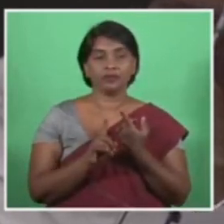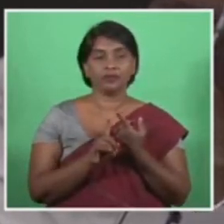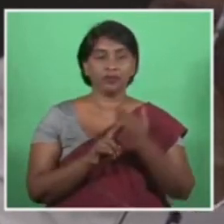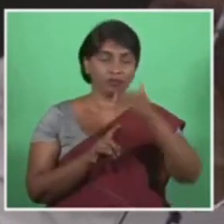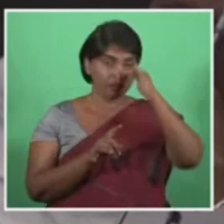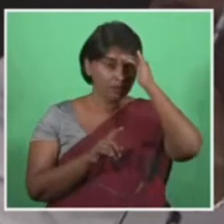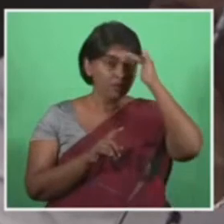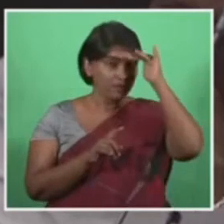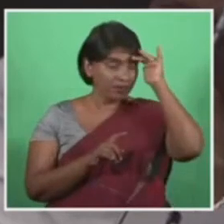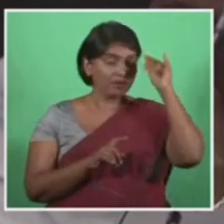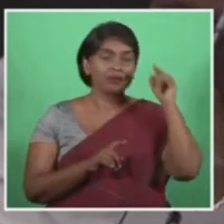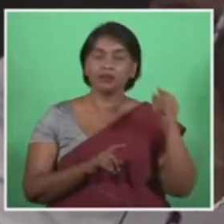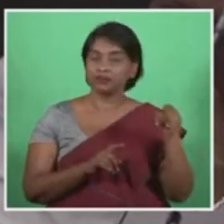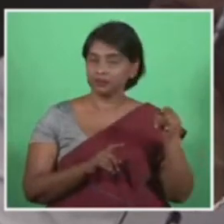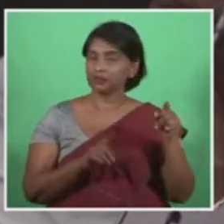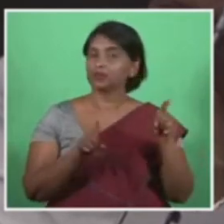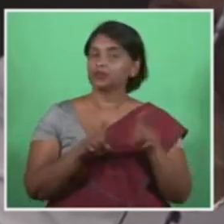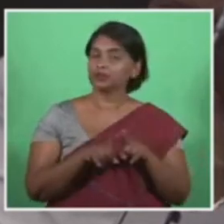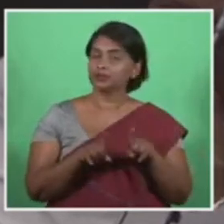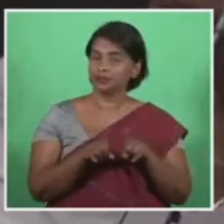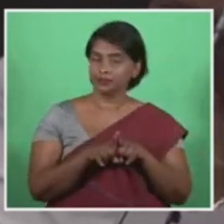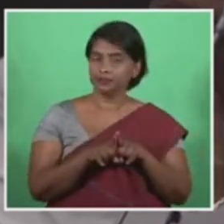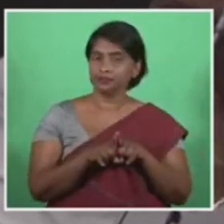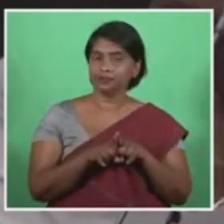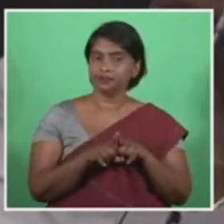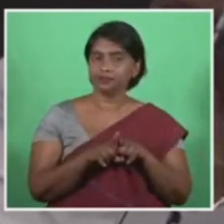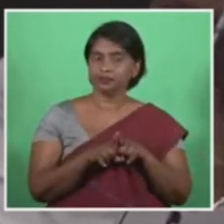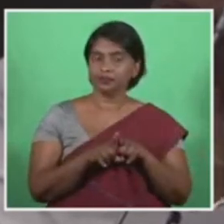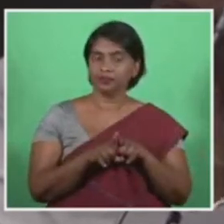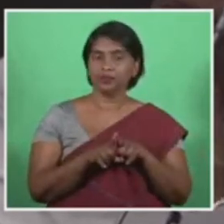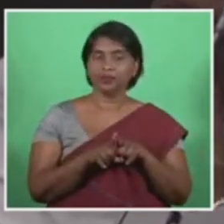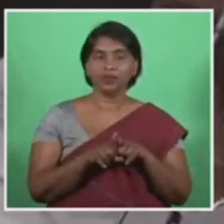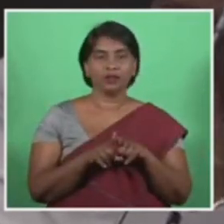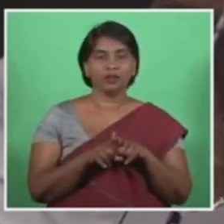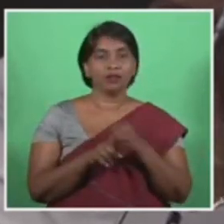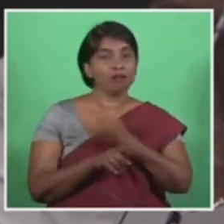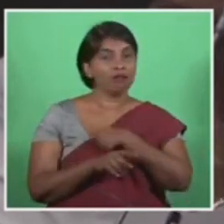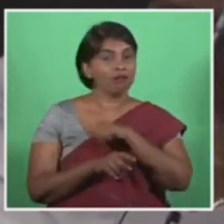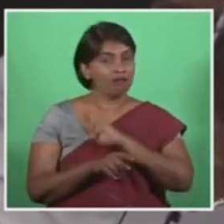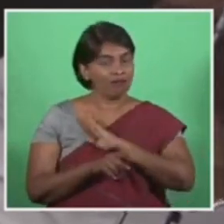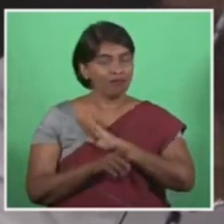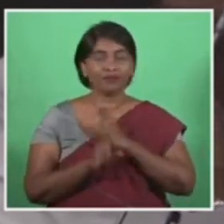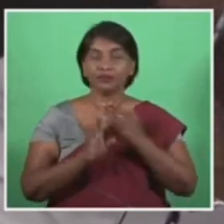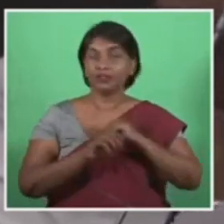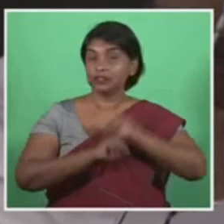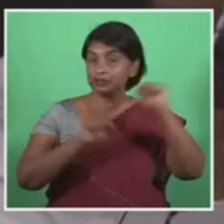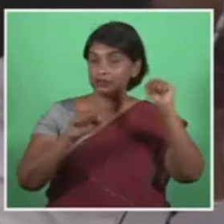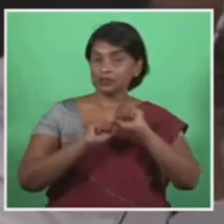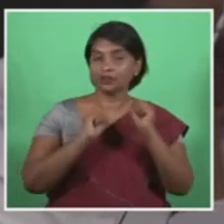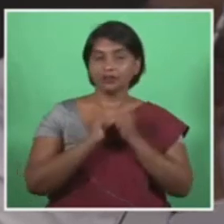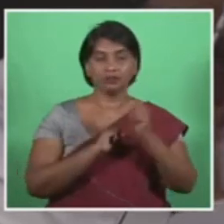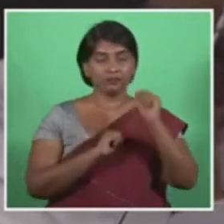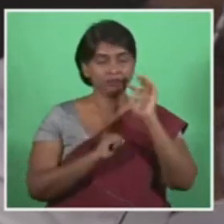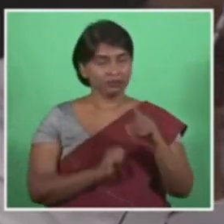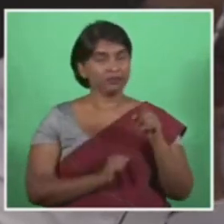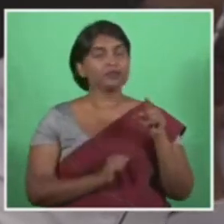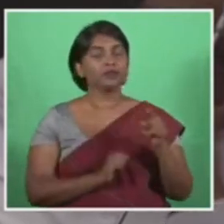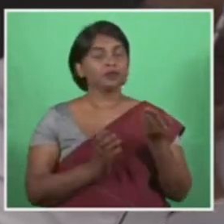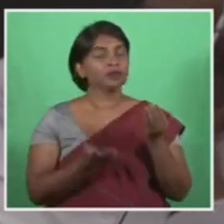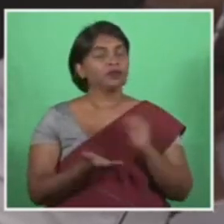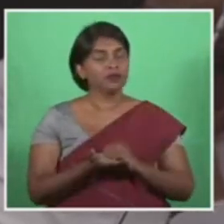නායකයන් ඒ වාගේම කුඩහාපොළ නාහිමිය ඇතුළු ඒ සටන් රාශියම